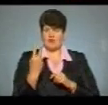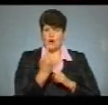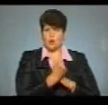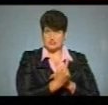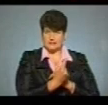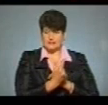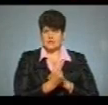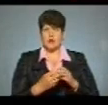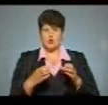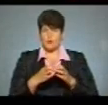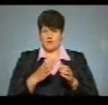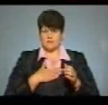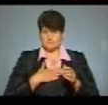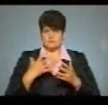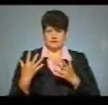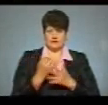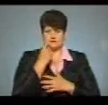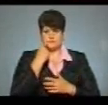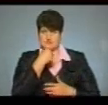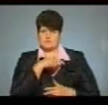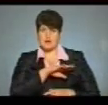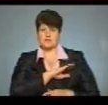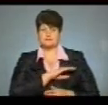команда педуніверситет обіграла команду з Іспанії.